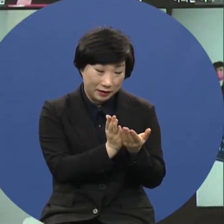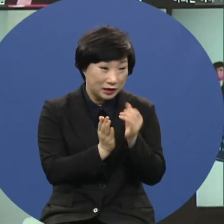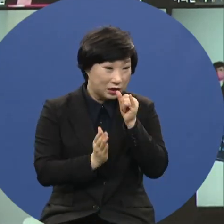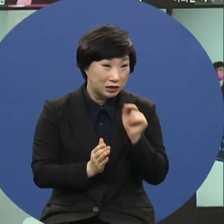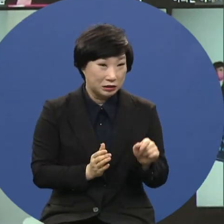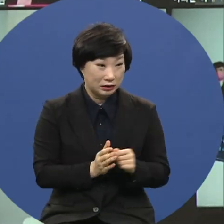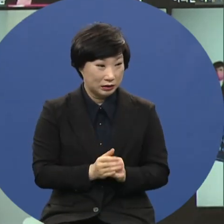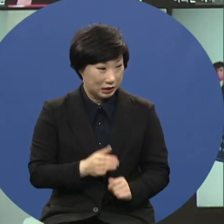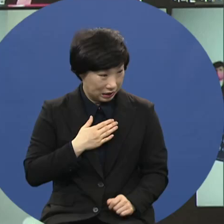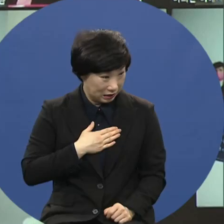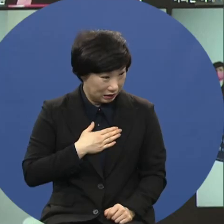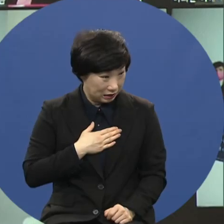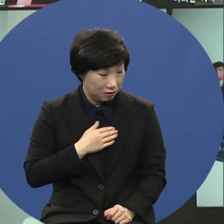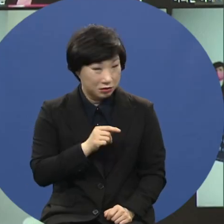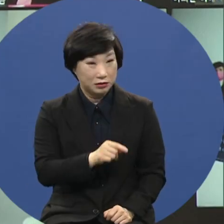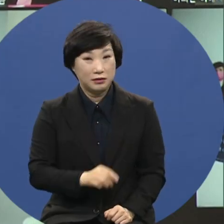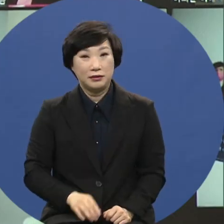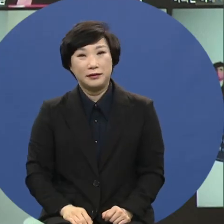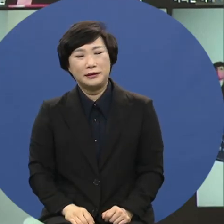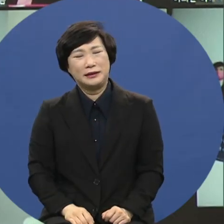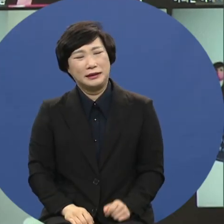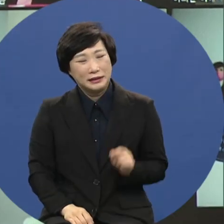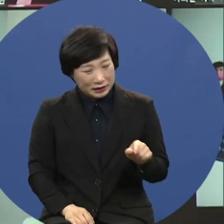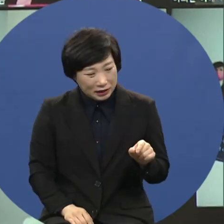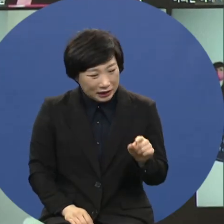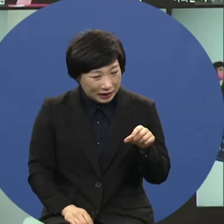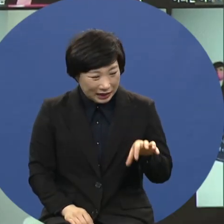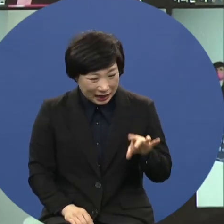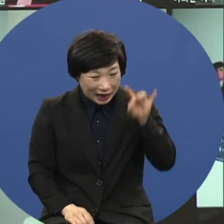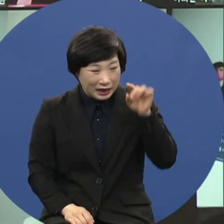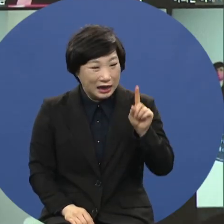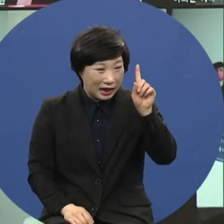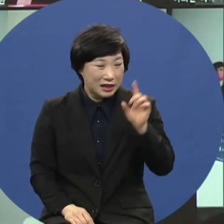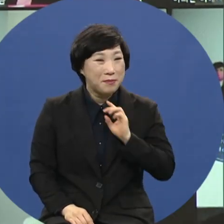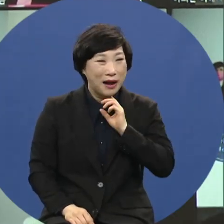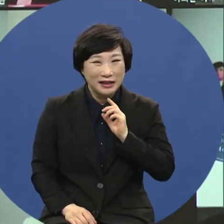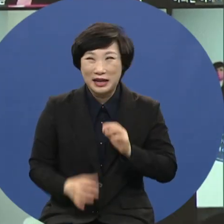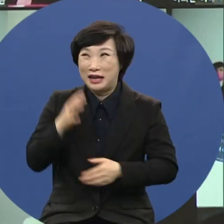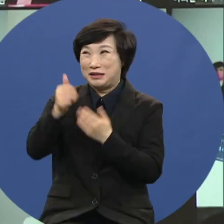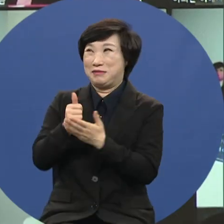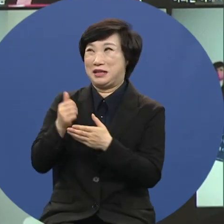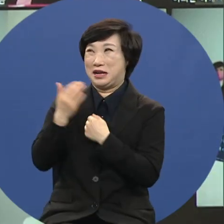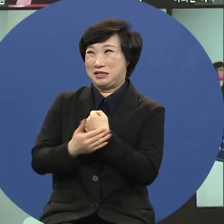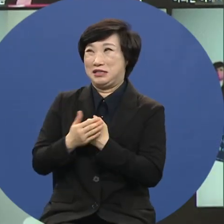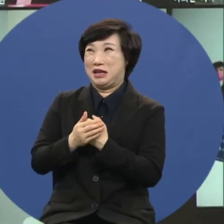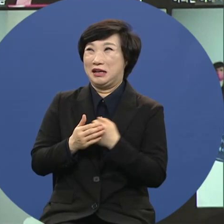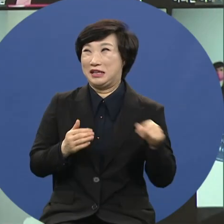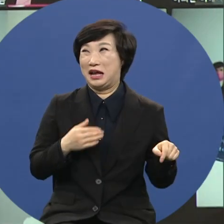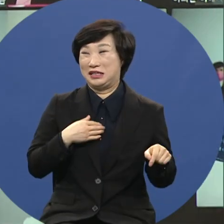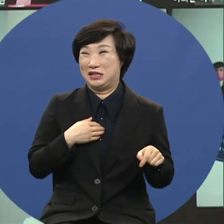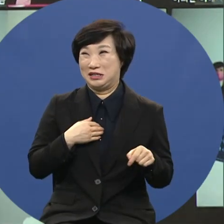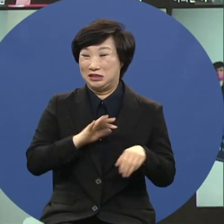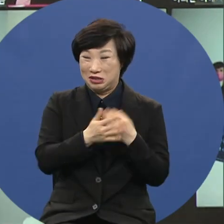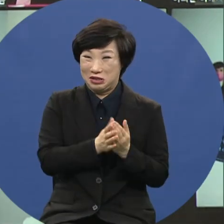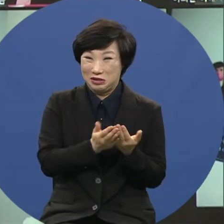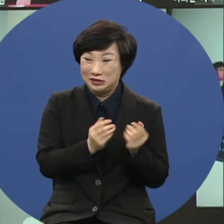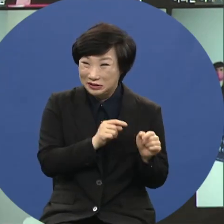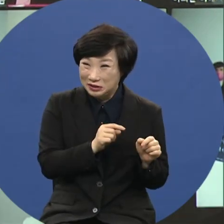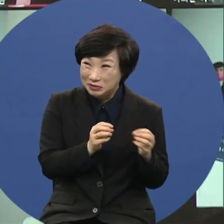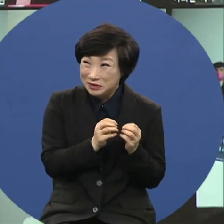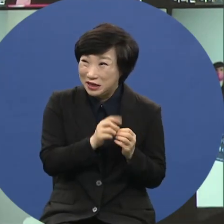사정과 형편에 맞는 얘기인데, 그것만 붙들고 하나님의 은혜를, 이 구절을 통해 내 은혜